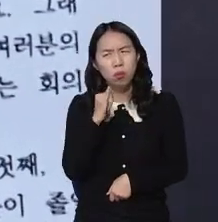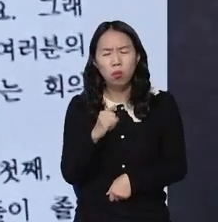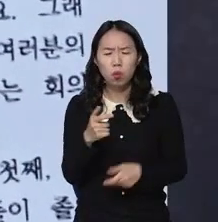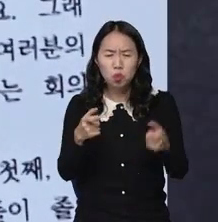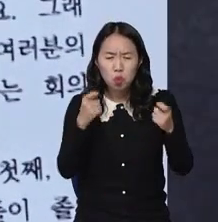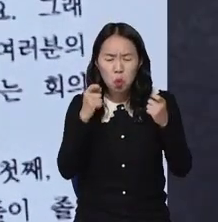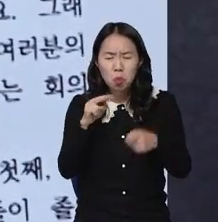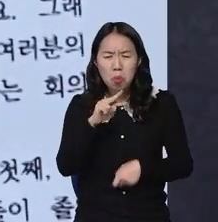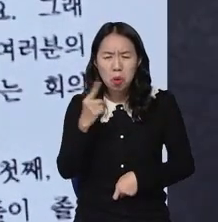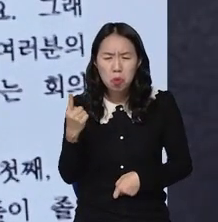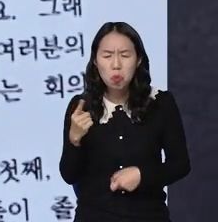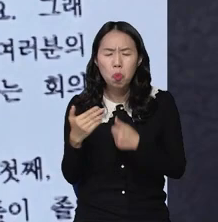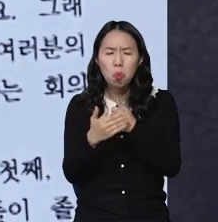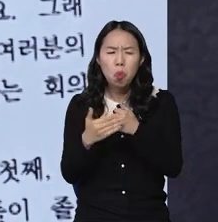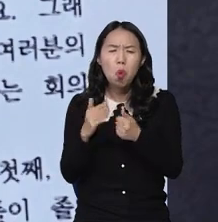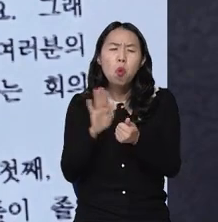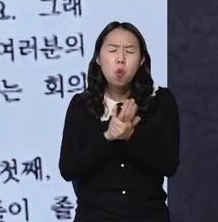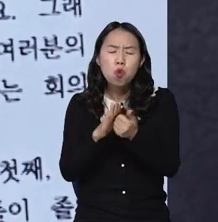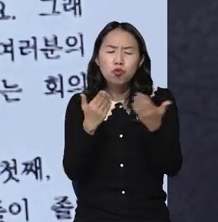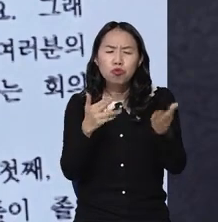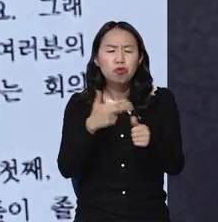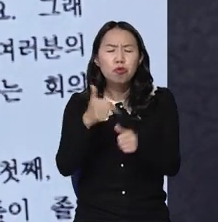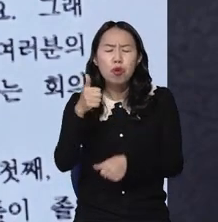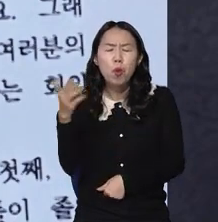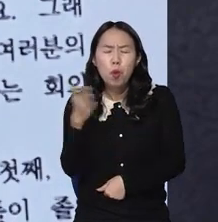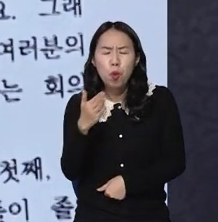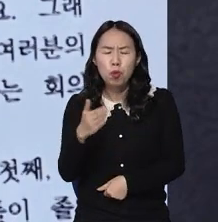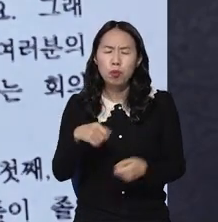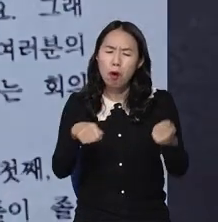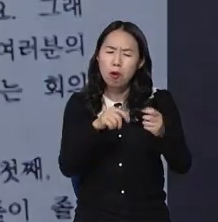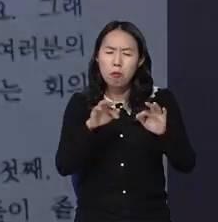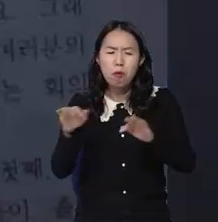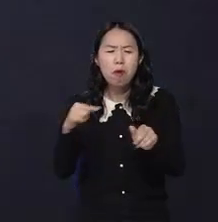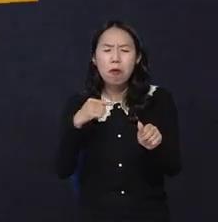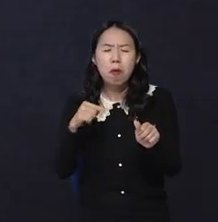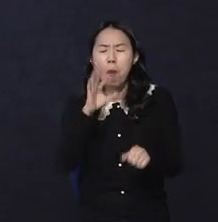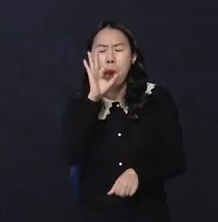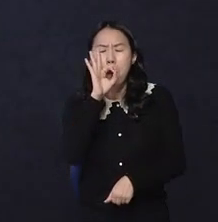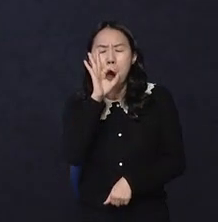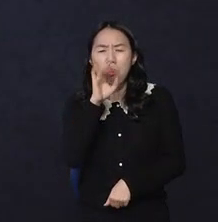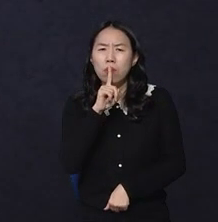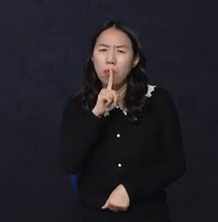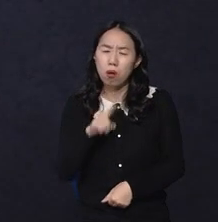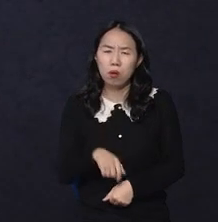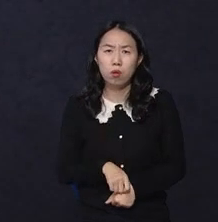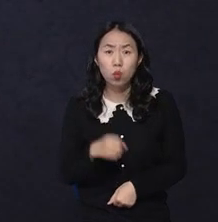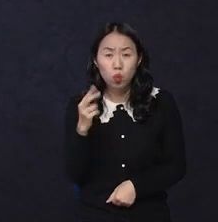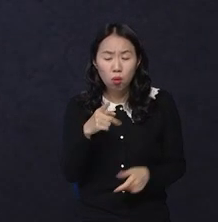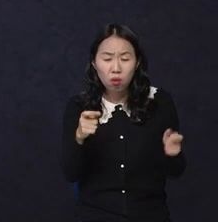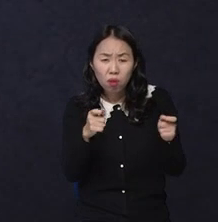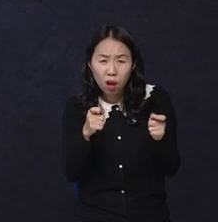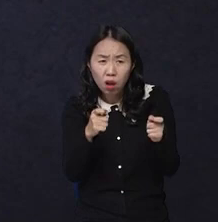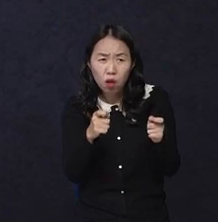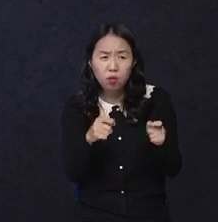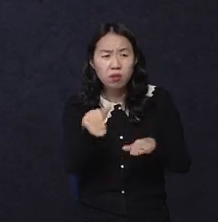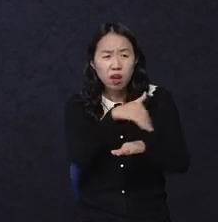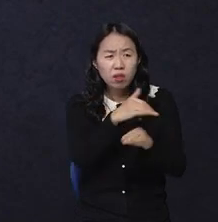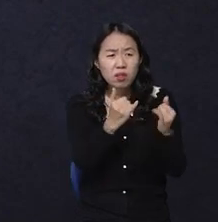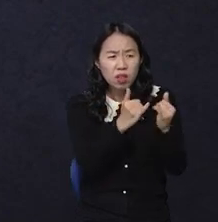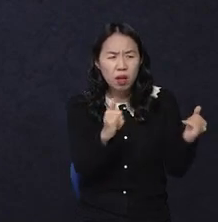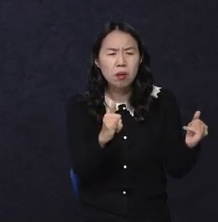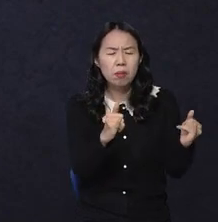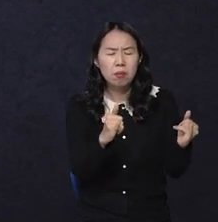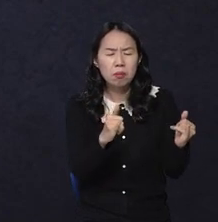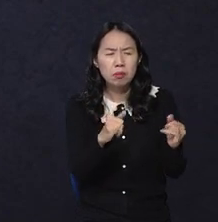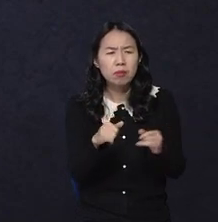없고 악기 연주도 배울 수 없다며 근거 없는 주장을 늘어놓습니다. 또 가까운 곳에 사는 친구들만 학교에 다니게